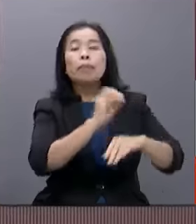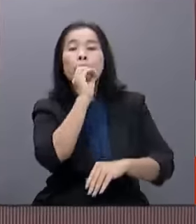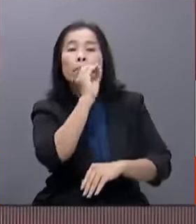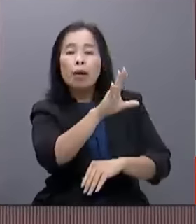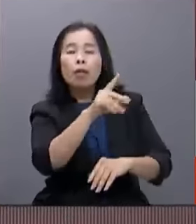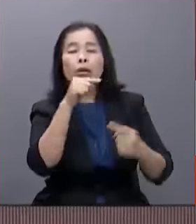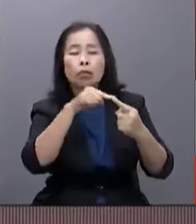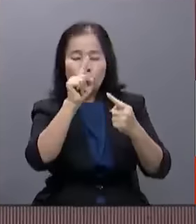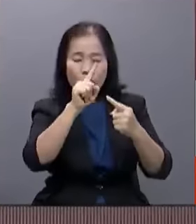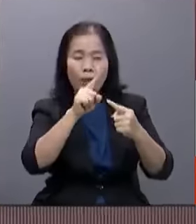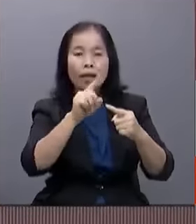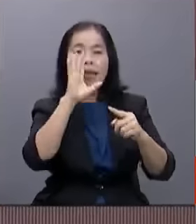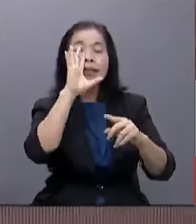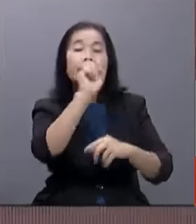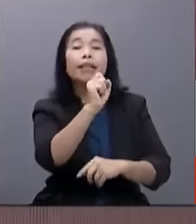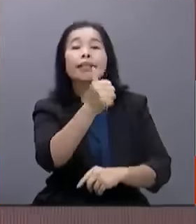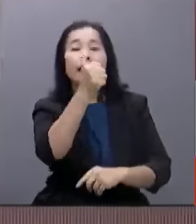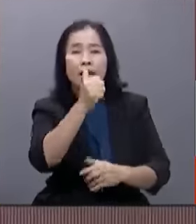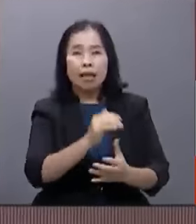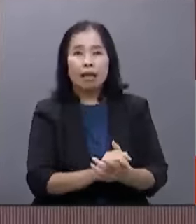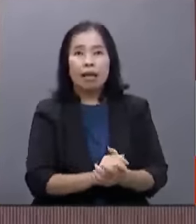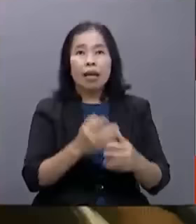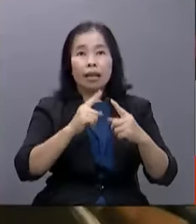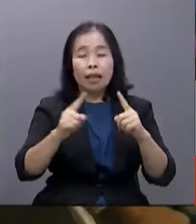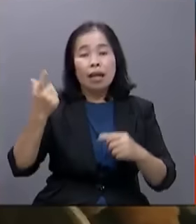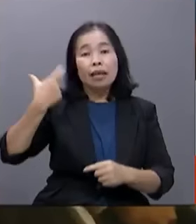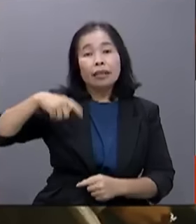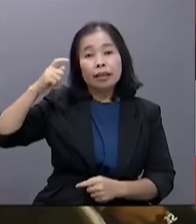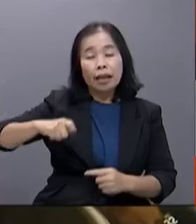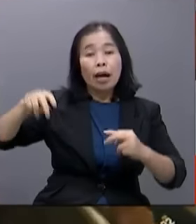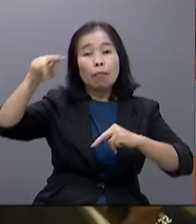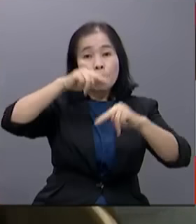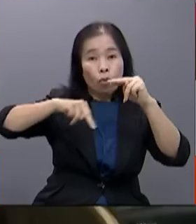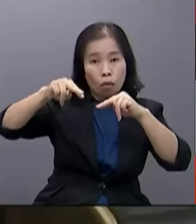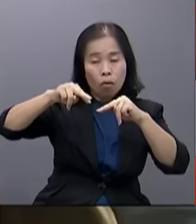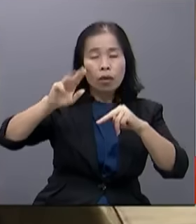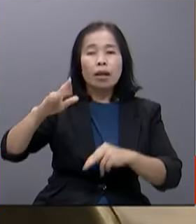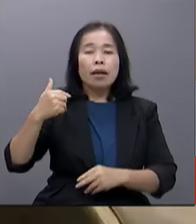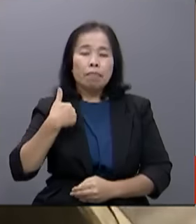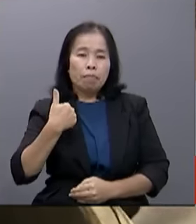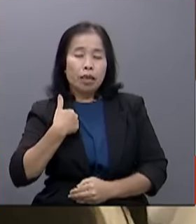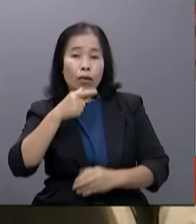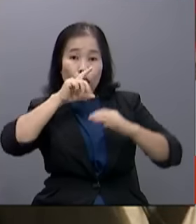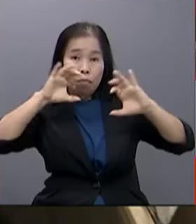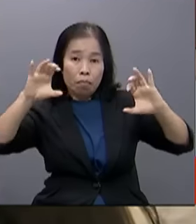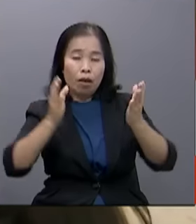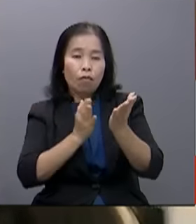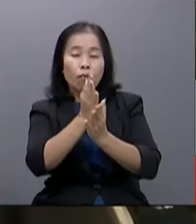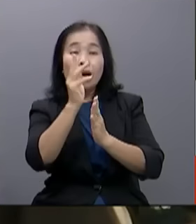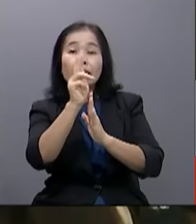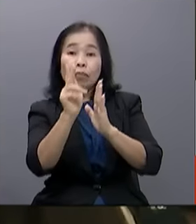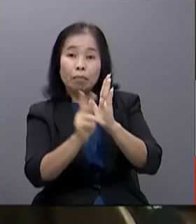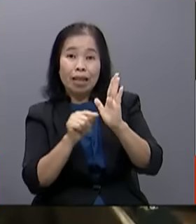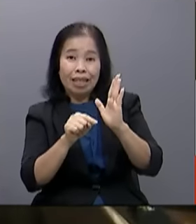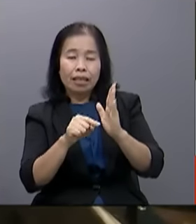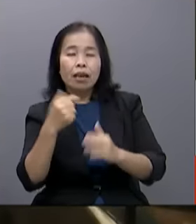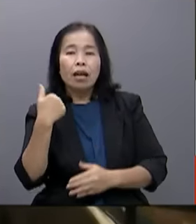องมีว่ากรณีข้อสังเกตไม่ได้เป็นเรื่องที่จะต้อง